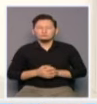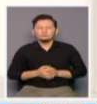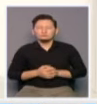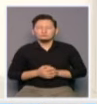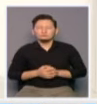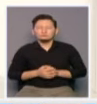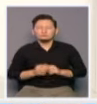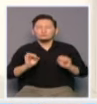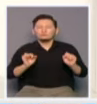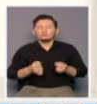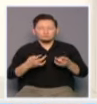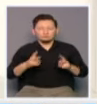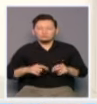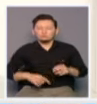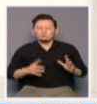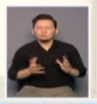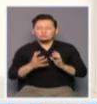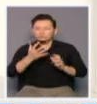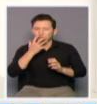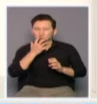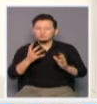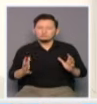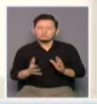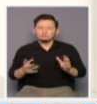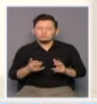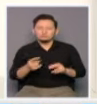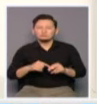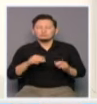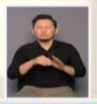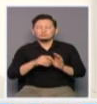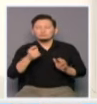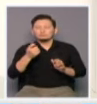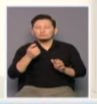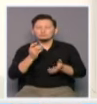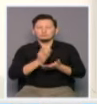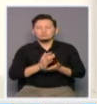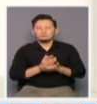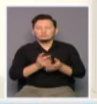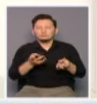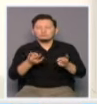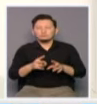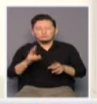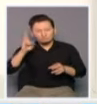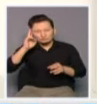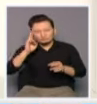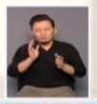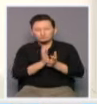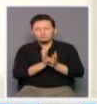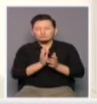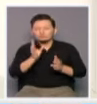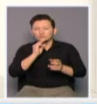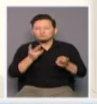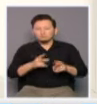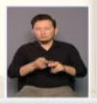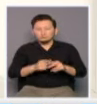полового члена, не соблюдают личную гигиену. Там скапливаются небольшие количества остатки мочи, и с тем временем